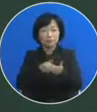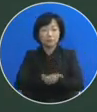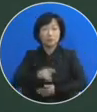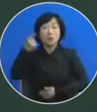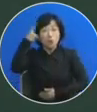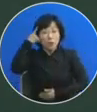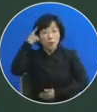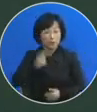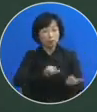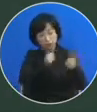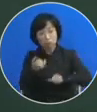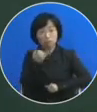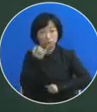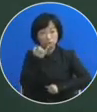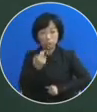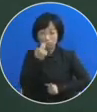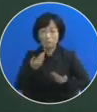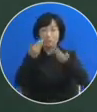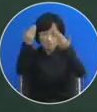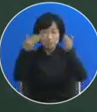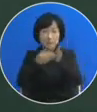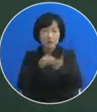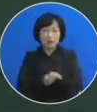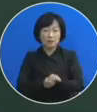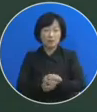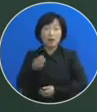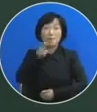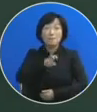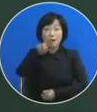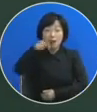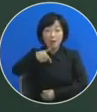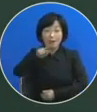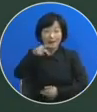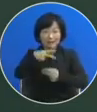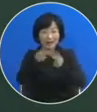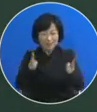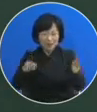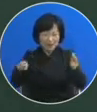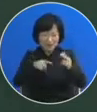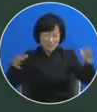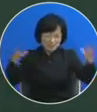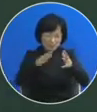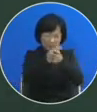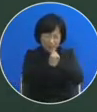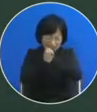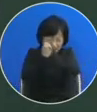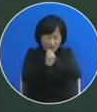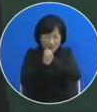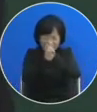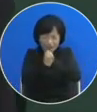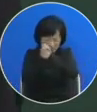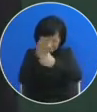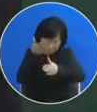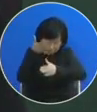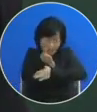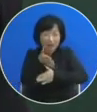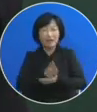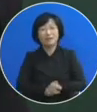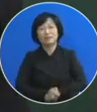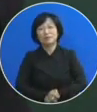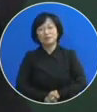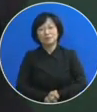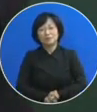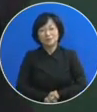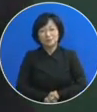걸었잖아요. They stake their lives. 마가 다락방에 모여서 전혀 기도에 힘쓴다. Gathered together in Mark's room, they devoted themselves constantly to